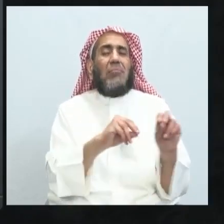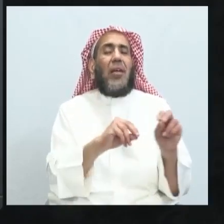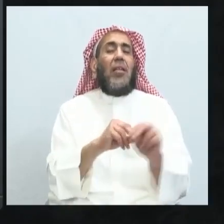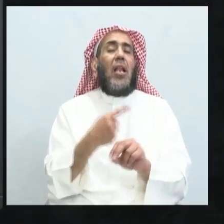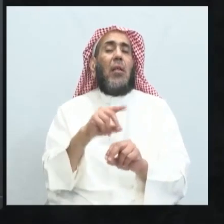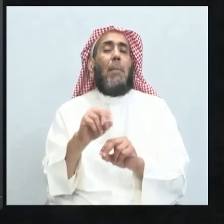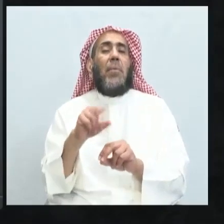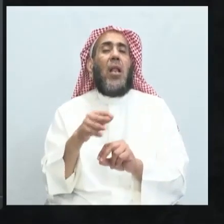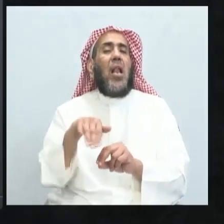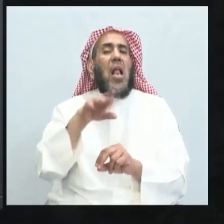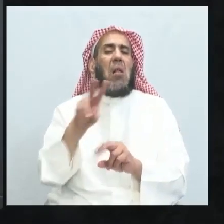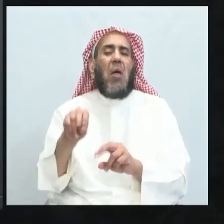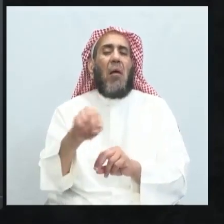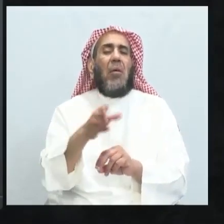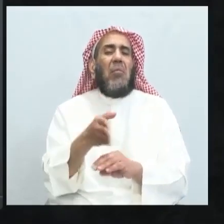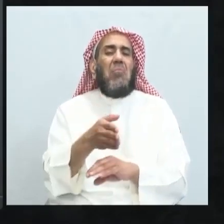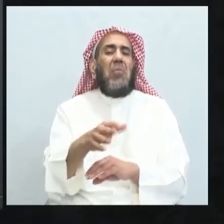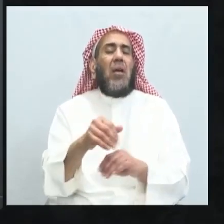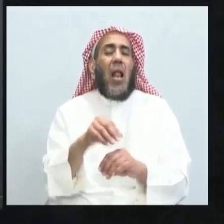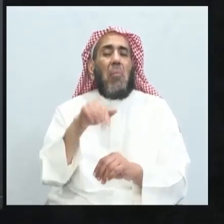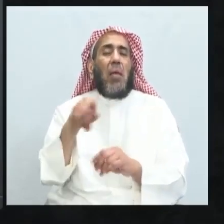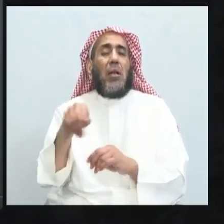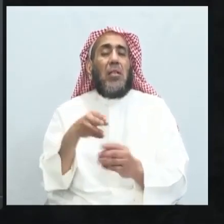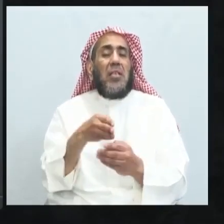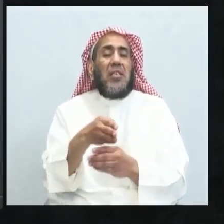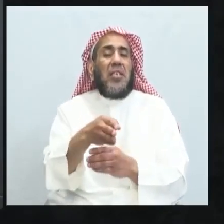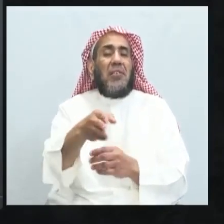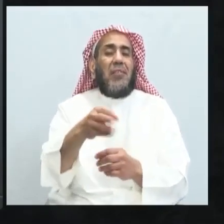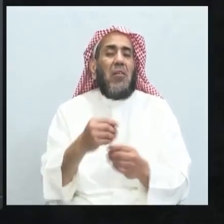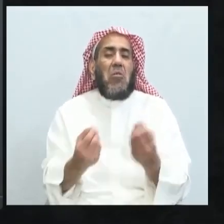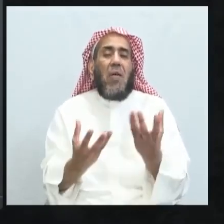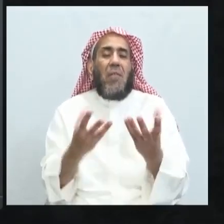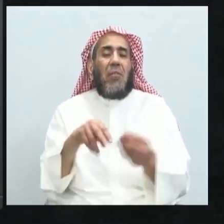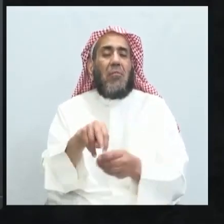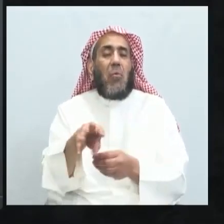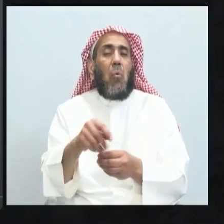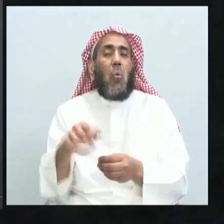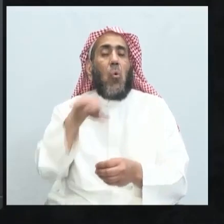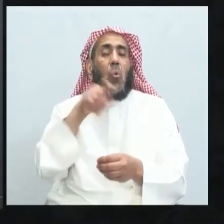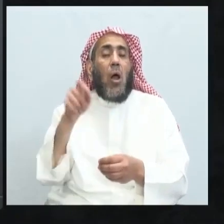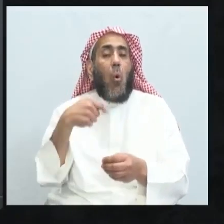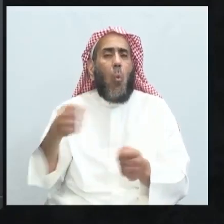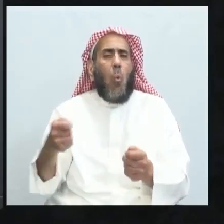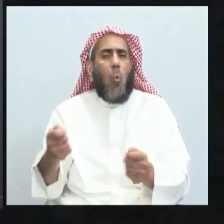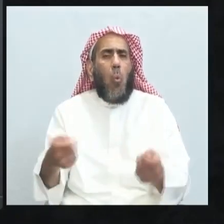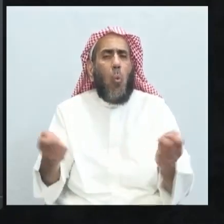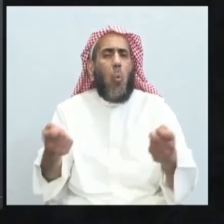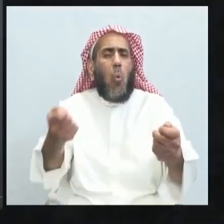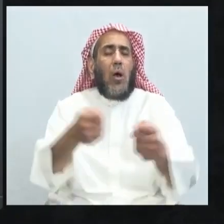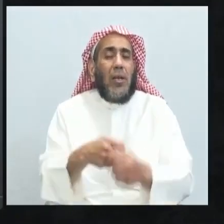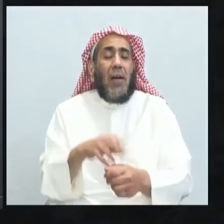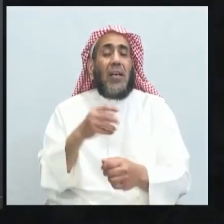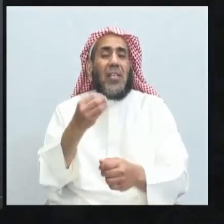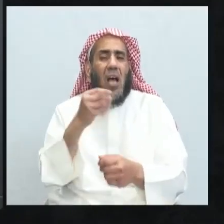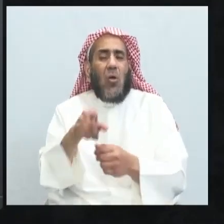الحاجه مثل كالبه العربيه او كالبهيمه هذه التي تسير في وقد وكان وراءها ذاك الراع فه يامرها بالسير